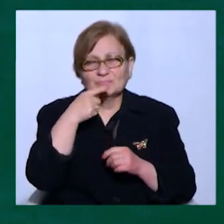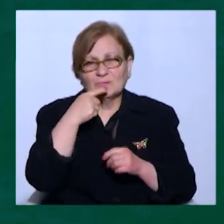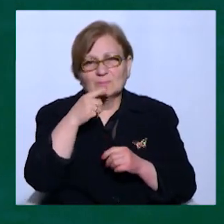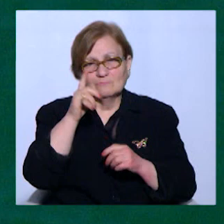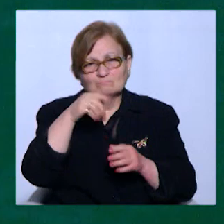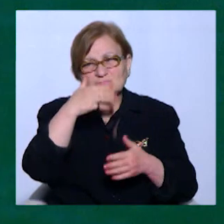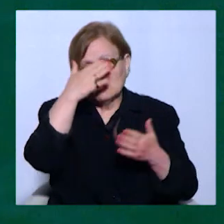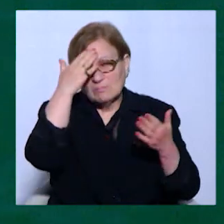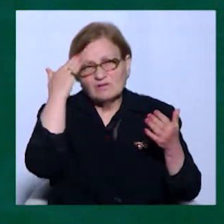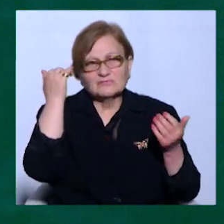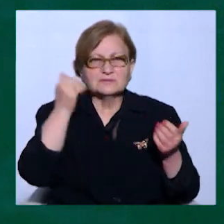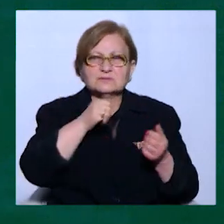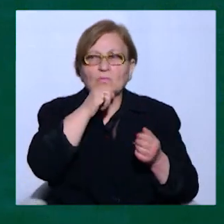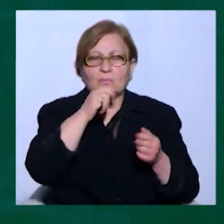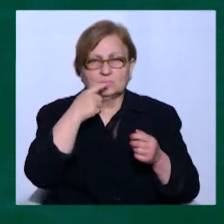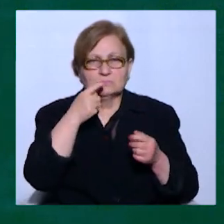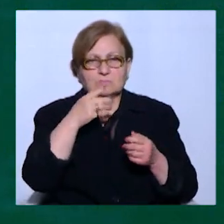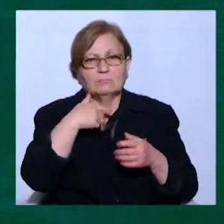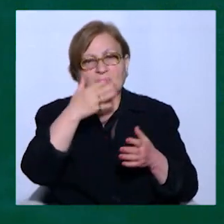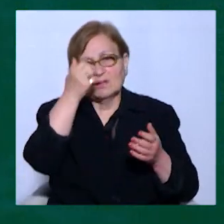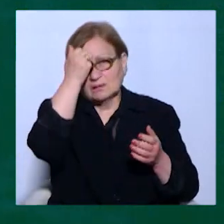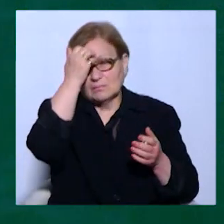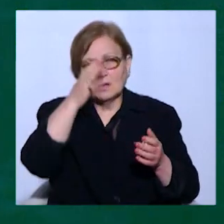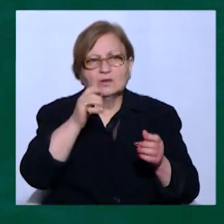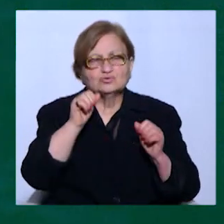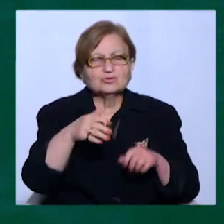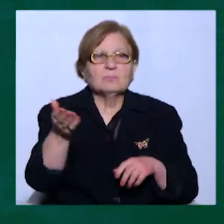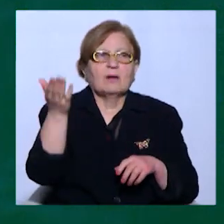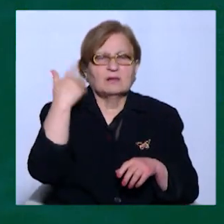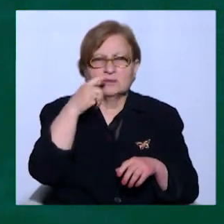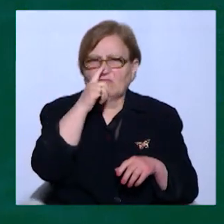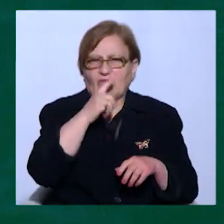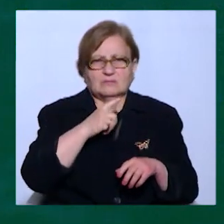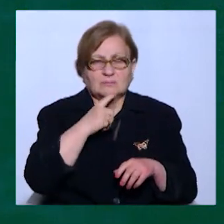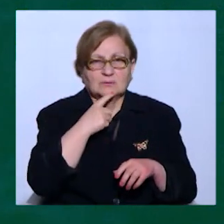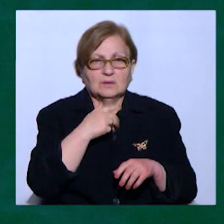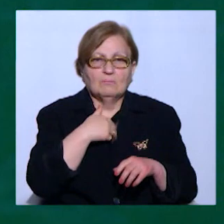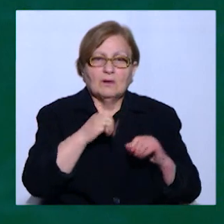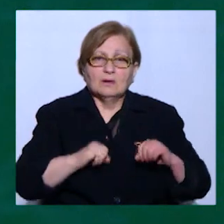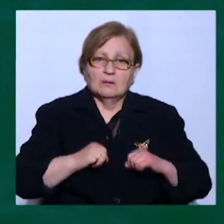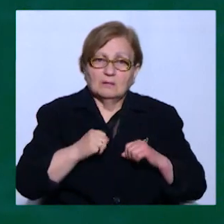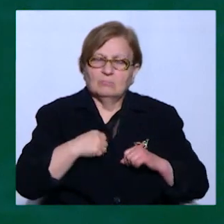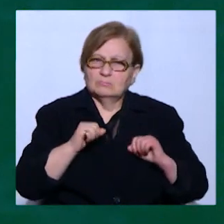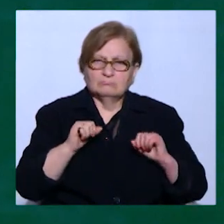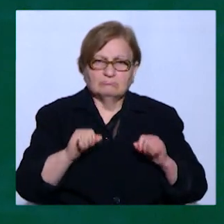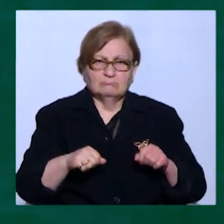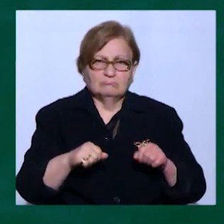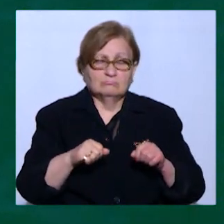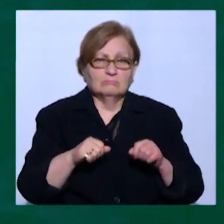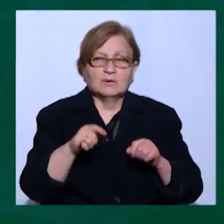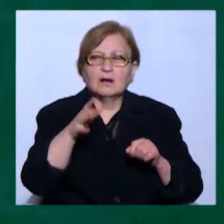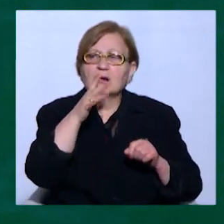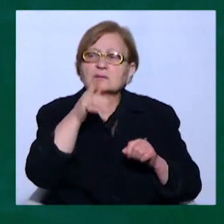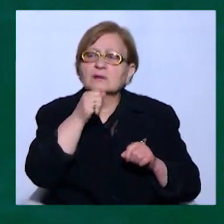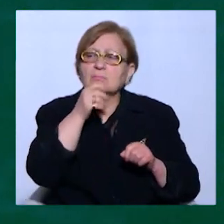რომ დამავიწყდა, აღარ მახსოვს, ან ადრე ვერ გაიგო კიდევა შეიძლება. მე შევესწრები მაქსიმალურად. განურ შევლათ ასაკისა, რომ